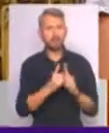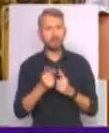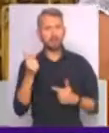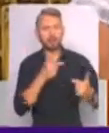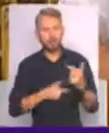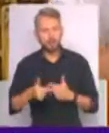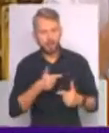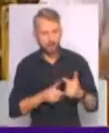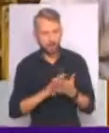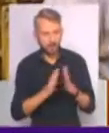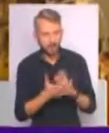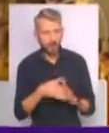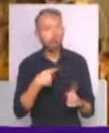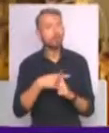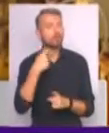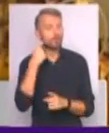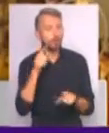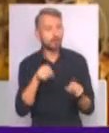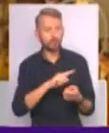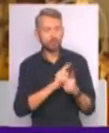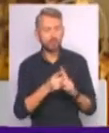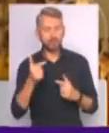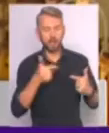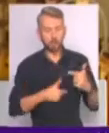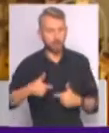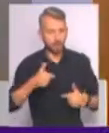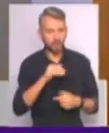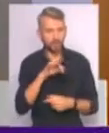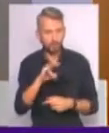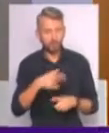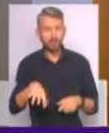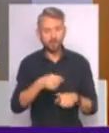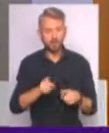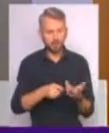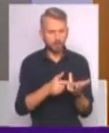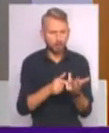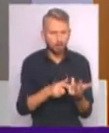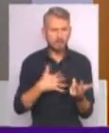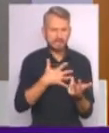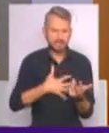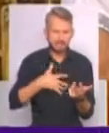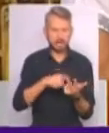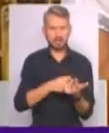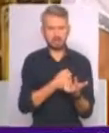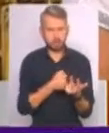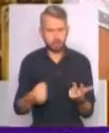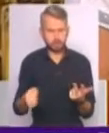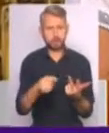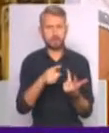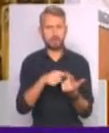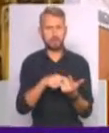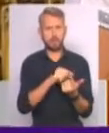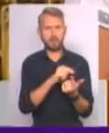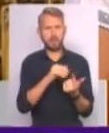фон. Плюс возраст, который тоже меняет гормональный фон. И вот эти вот вещи, стресс, лишний вес, снижение